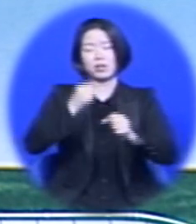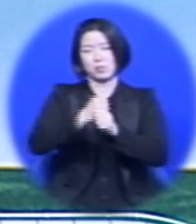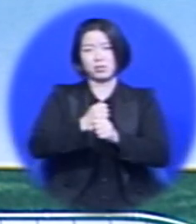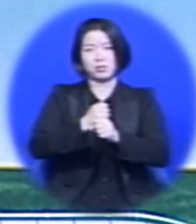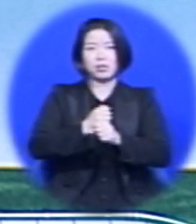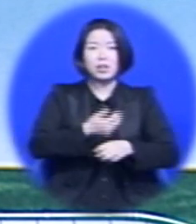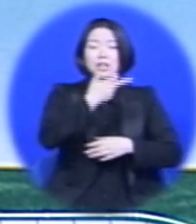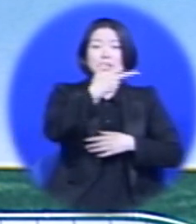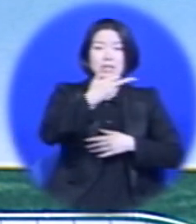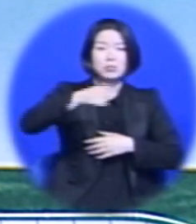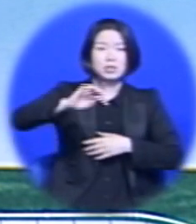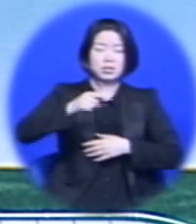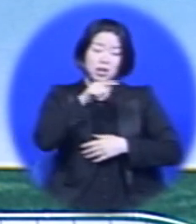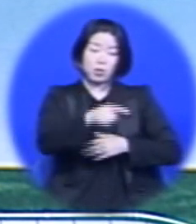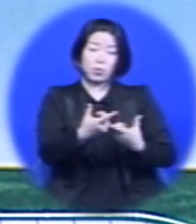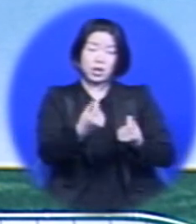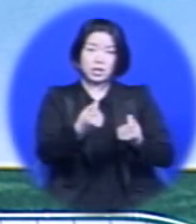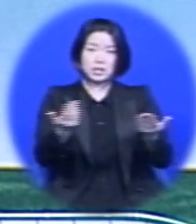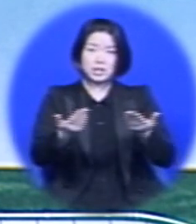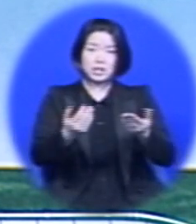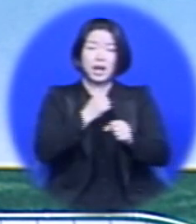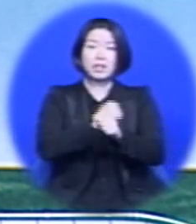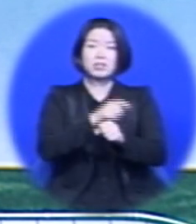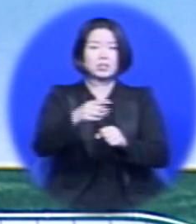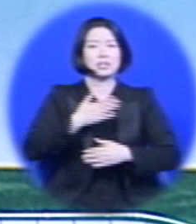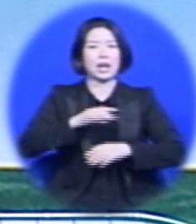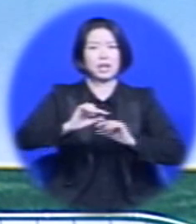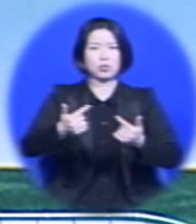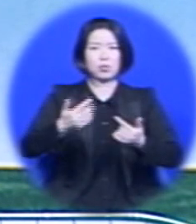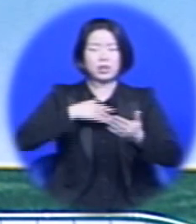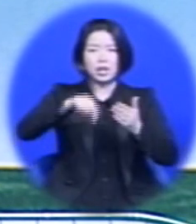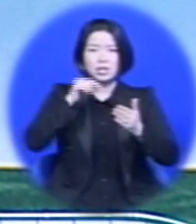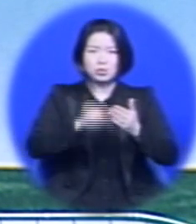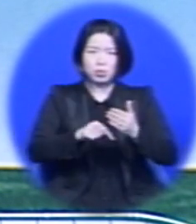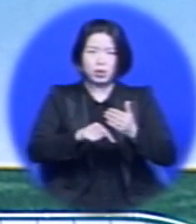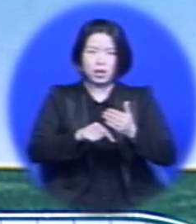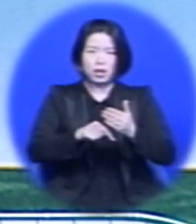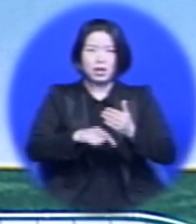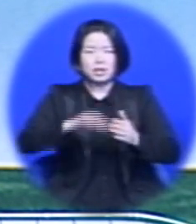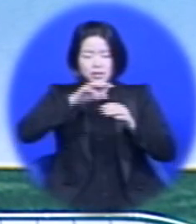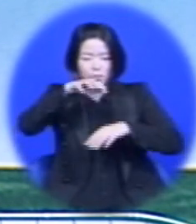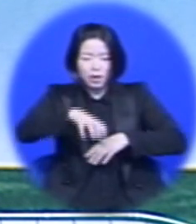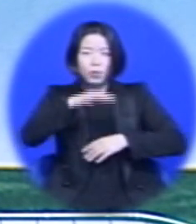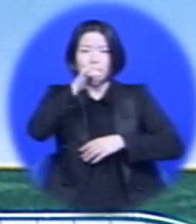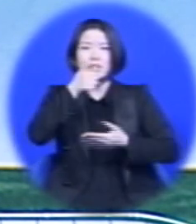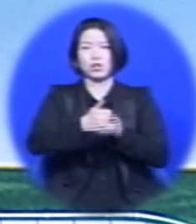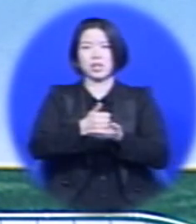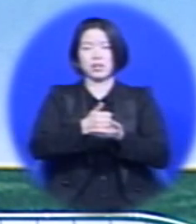17절에 그와 같은 일을 하는 것은 내가 아니라 내 속에 자리를 잡고 있는 죄입니다